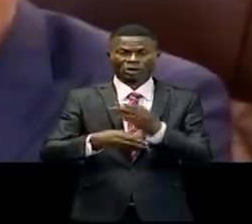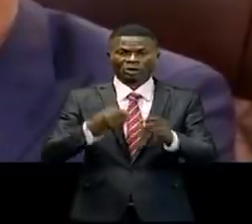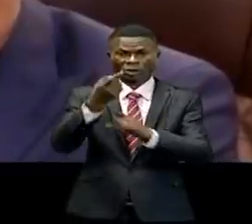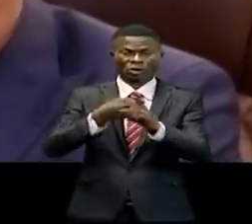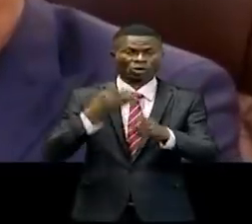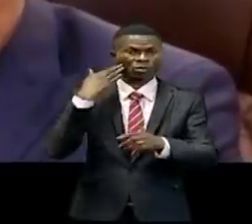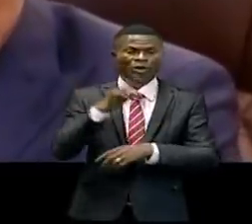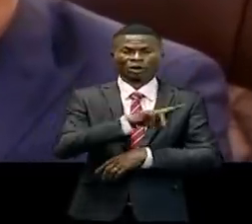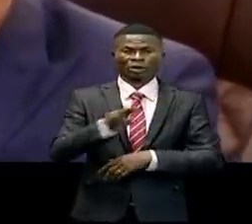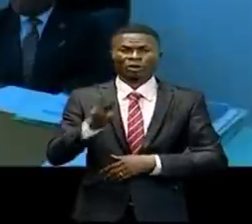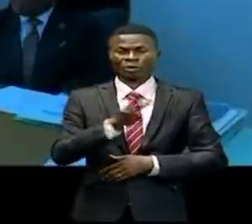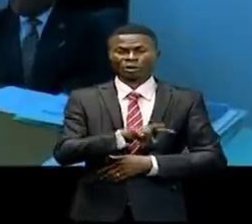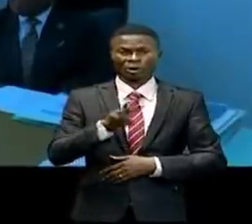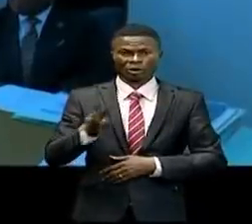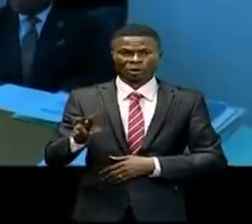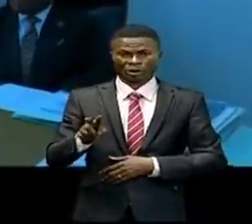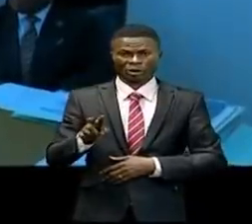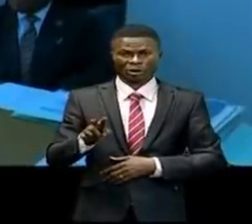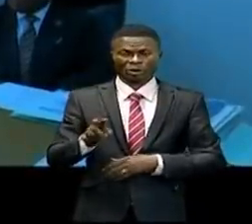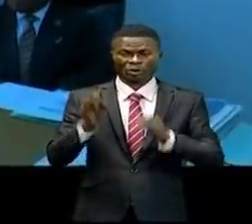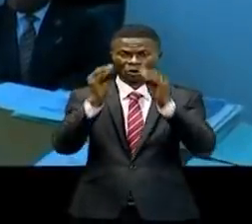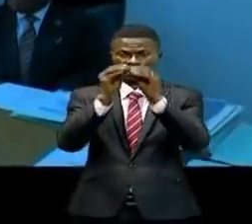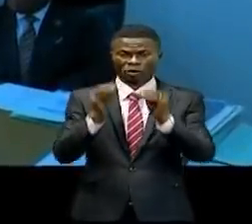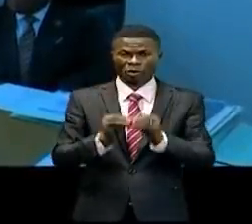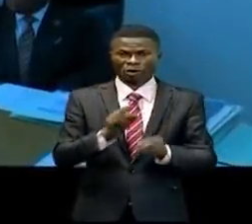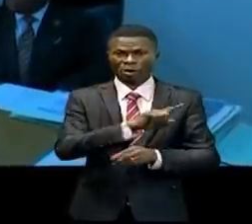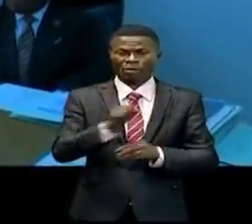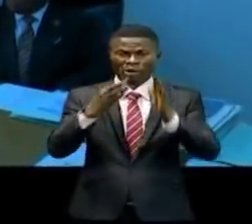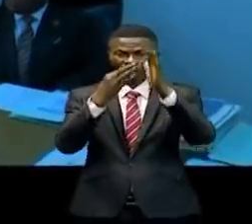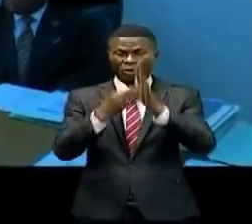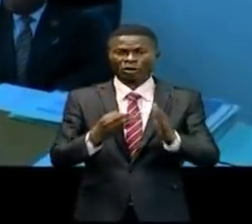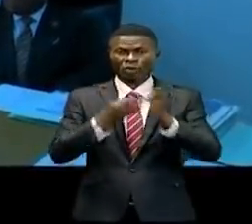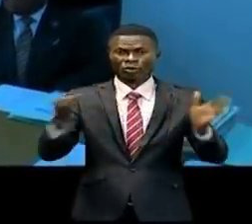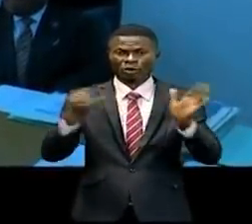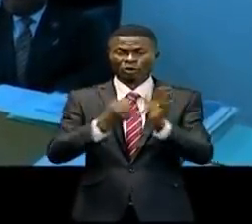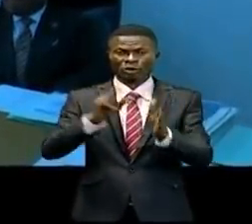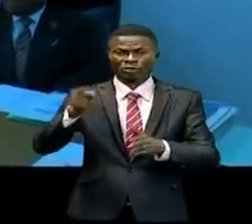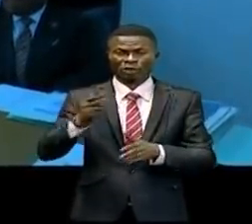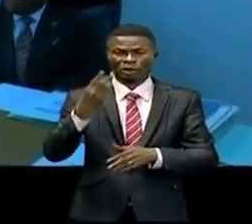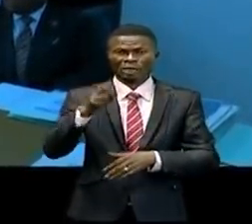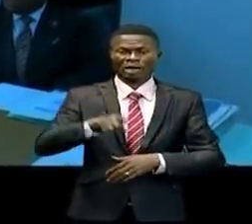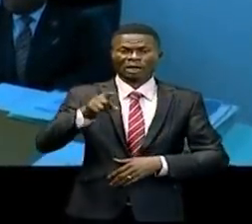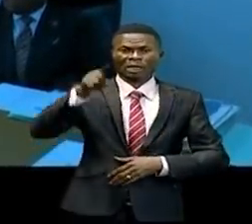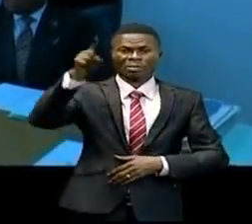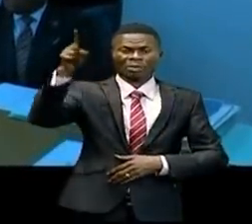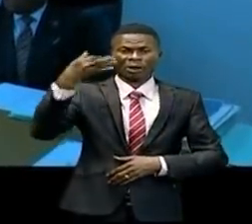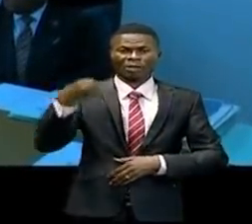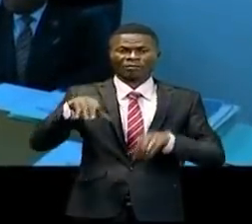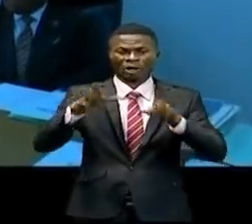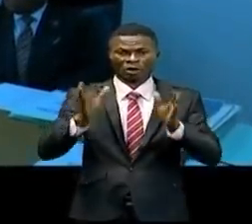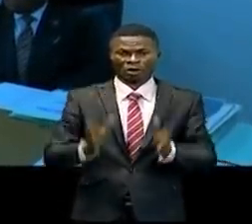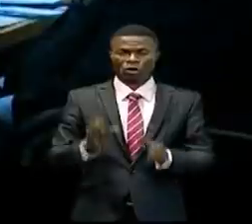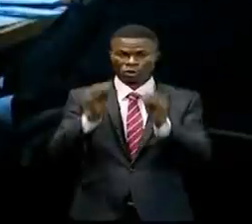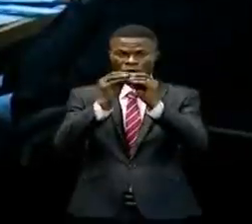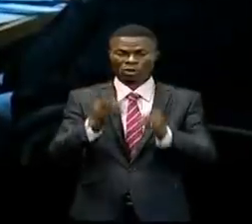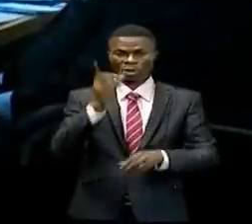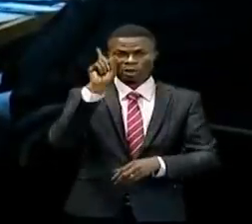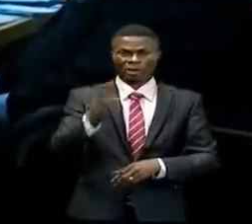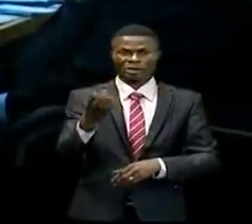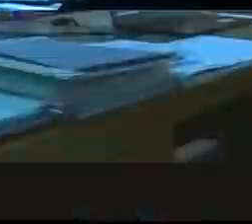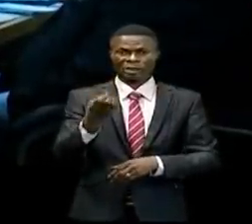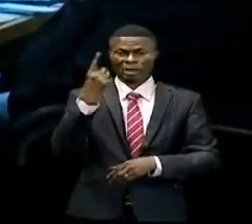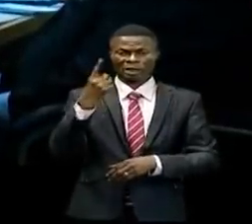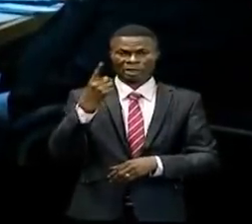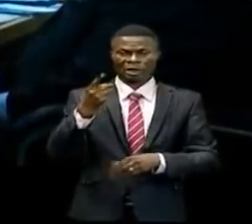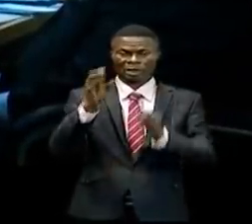mai 2022 sont de l'ordre de 1866,2 milliards francs congolais, soit 141% du